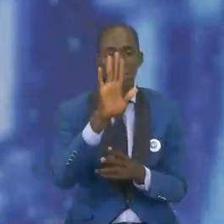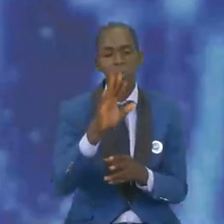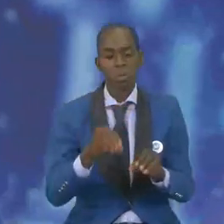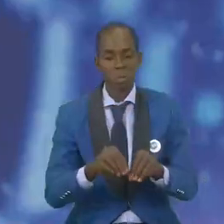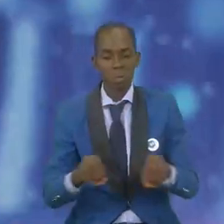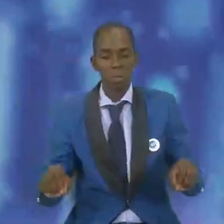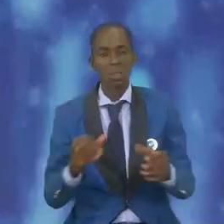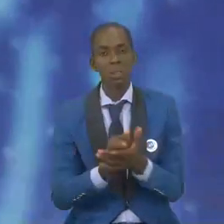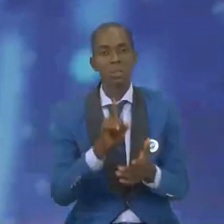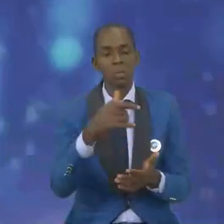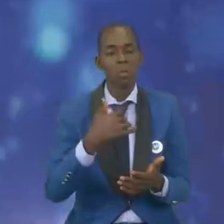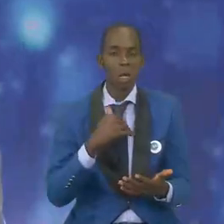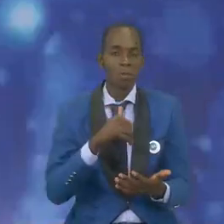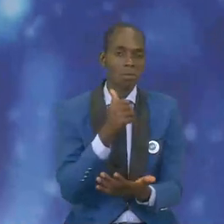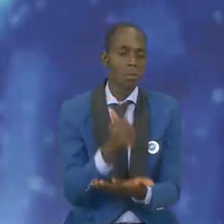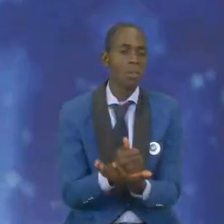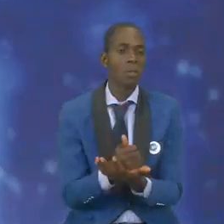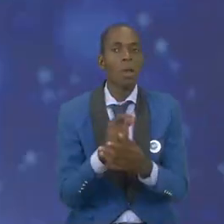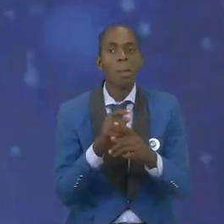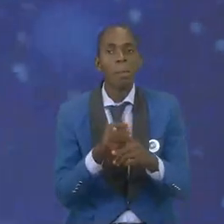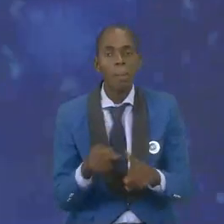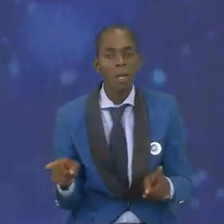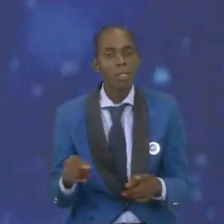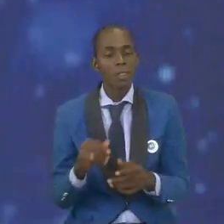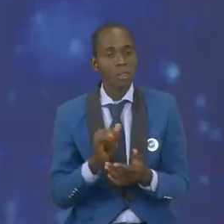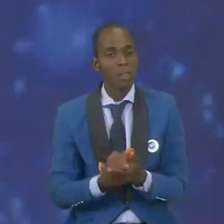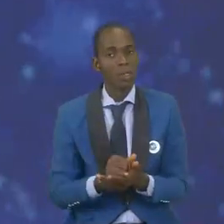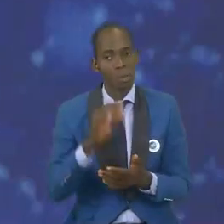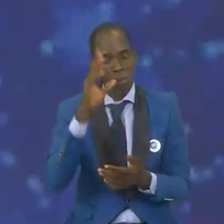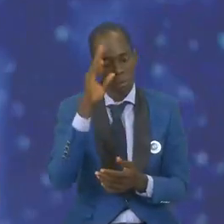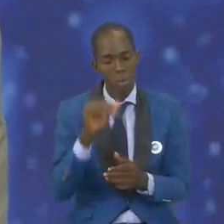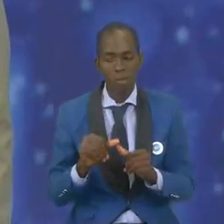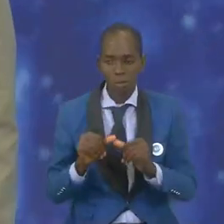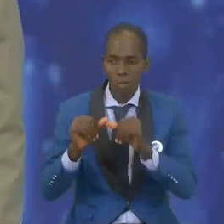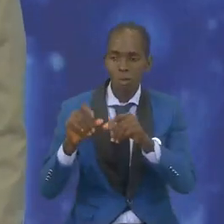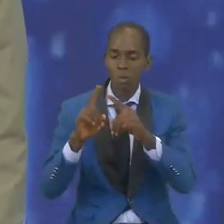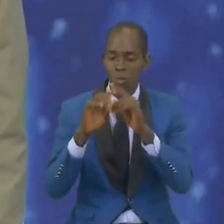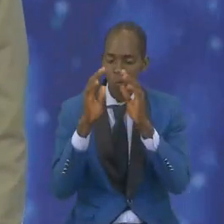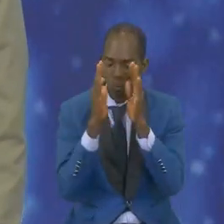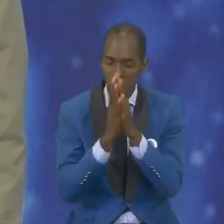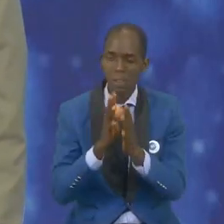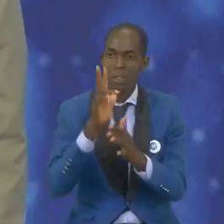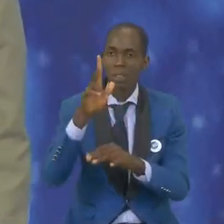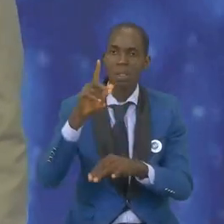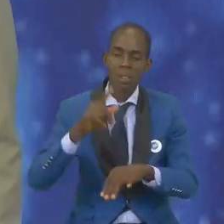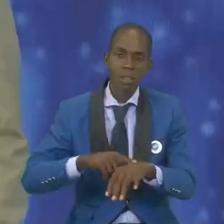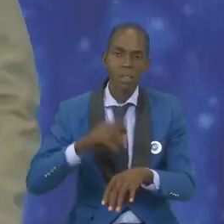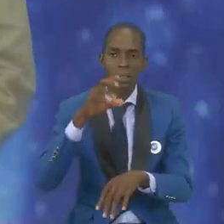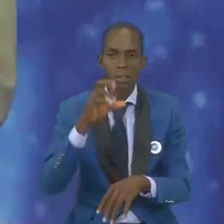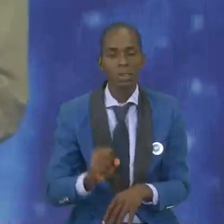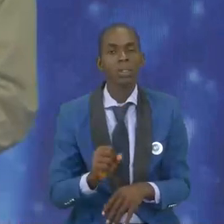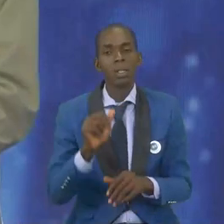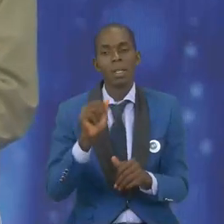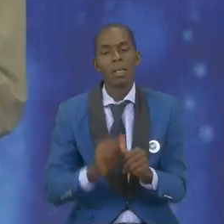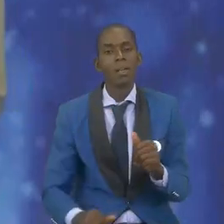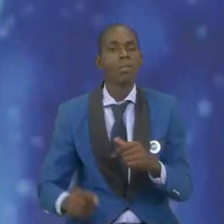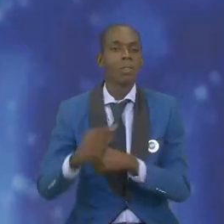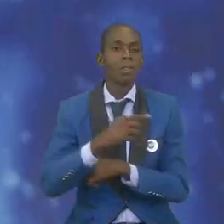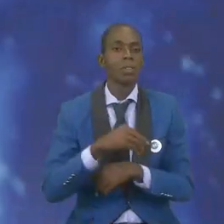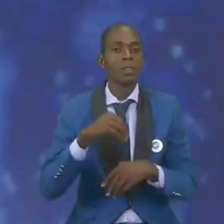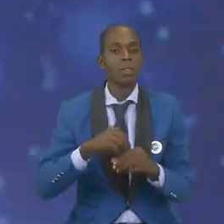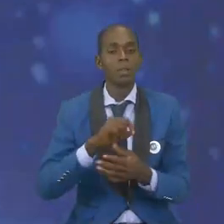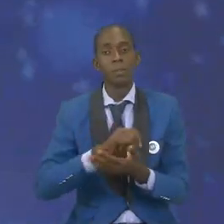la défense que tu as écrite. Et il fait sa prière 3 fois